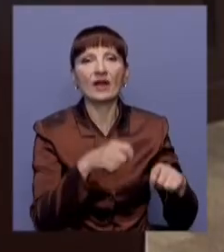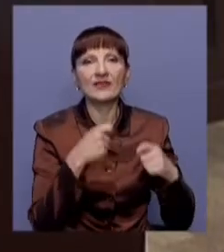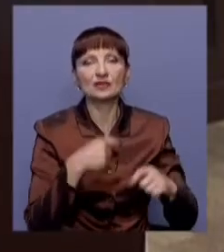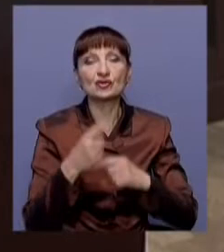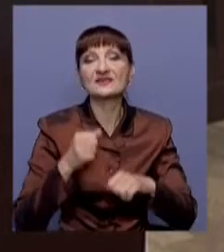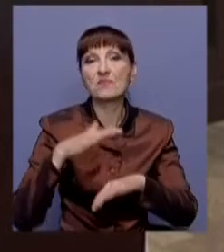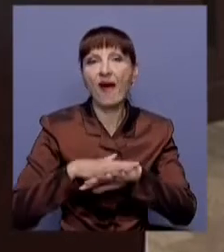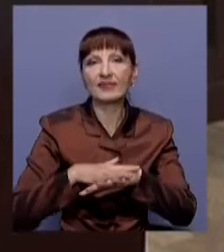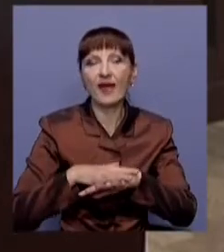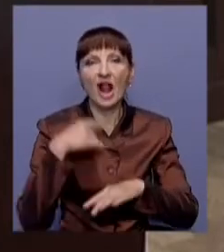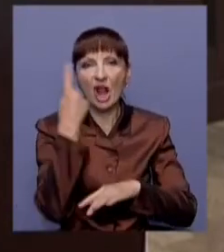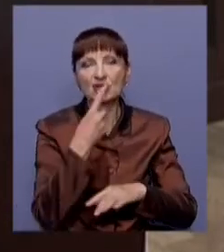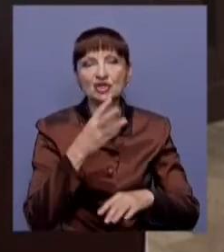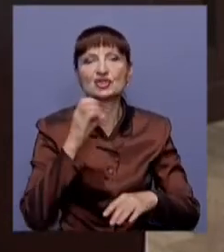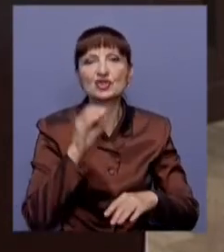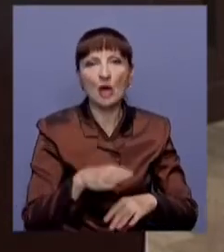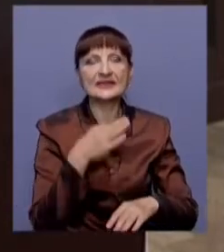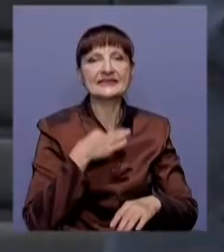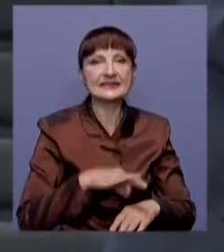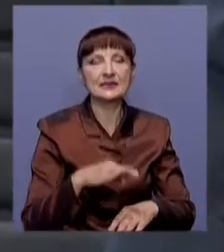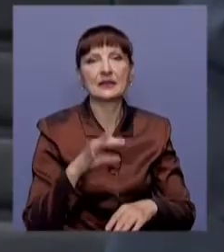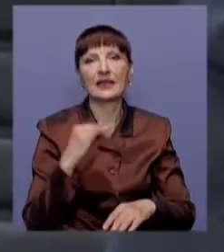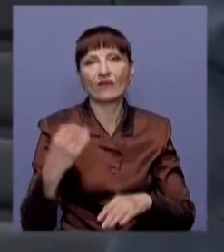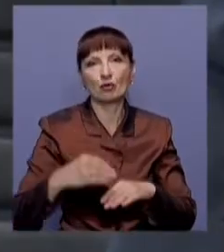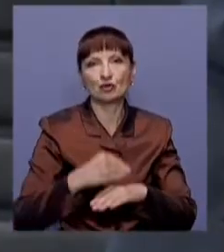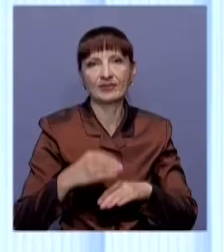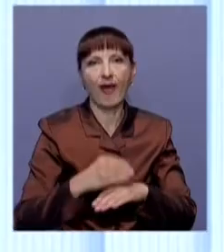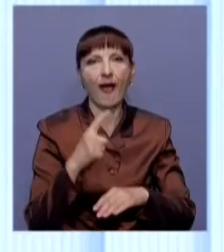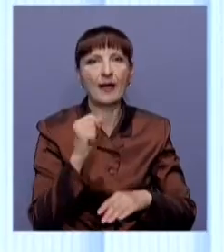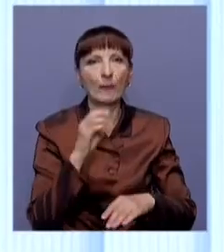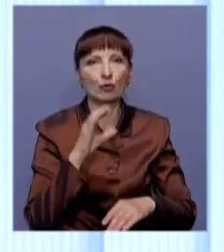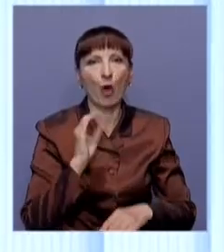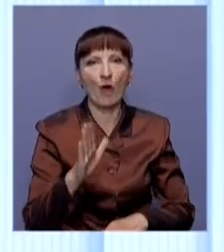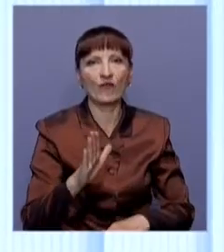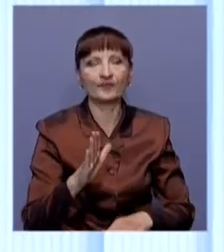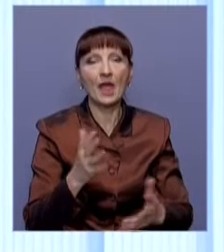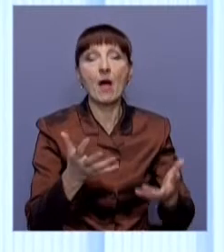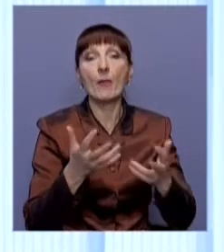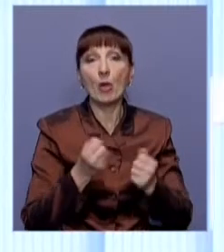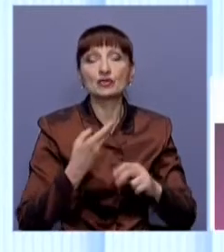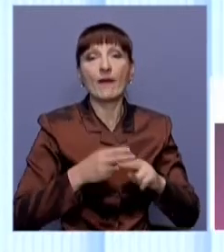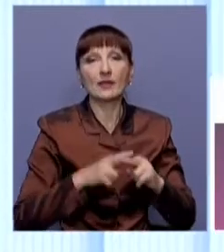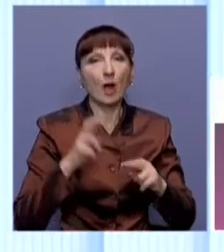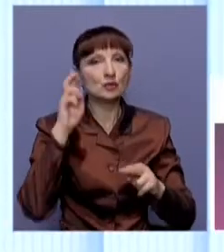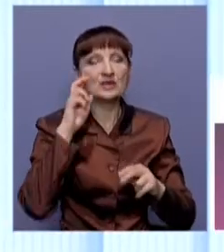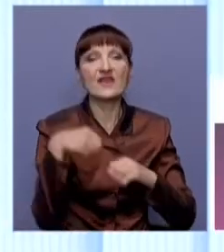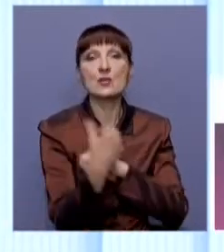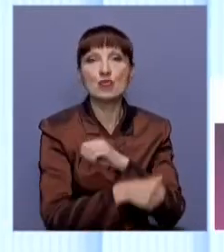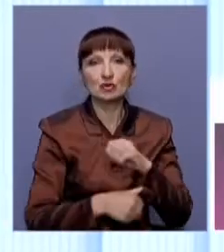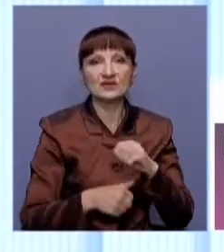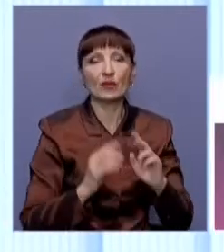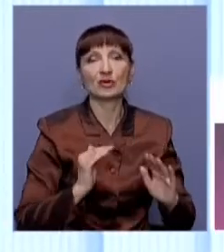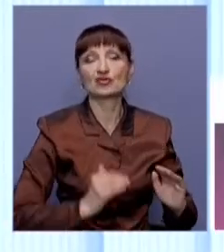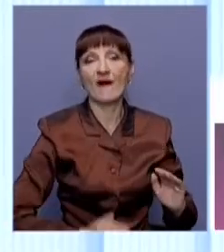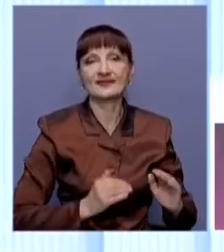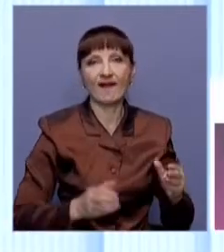банки на личные счета сына и лейлы храпунова получателю данного государственное имущество выступали частной